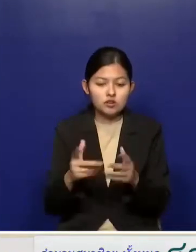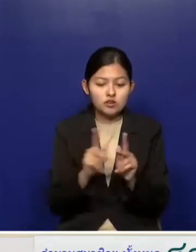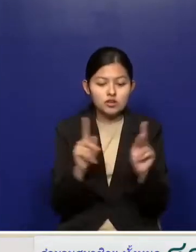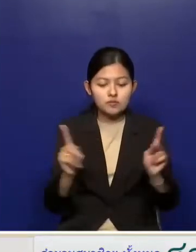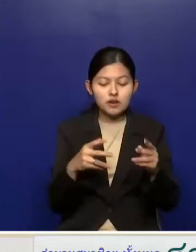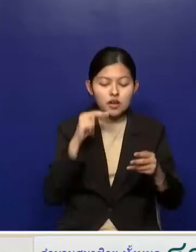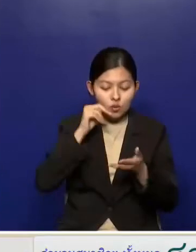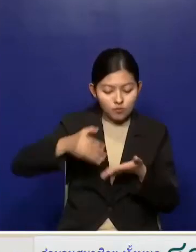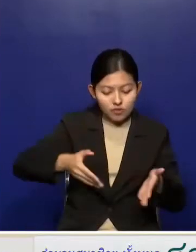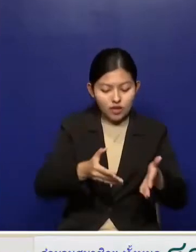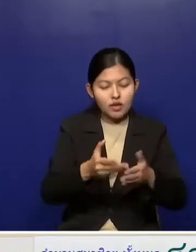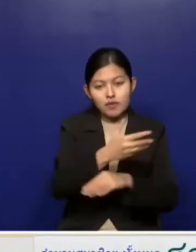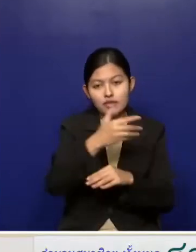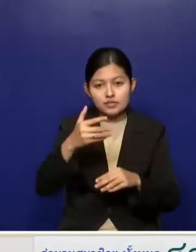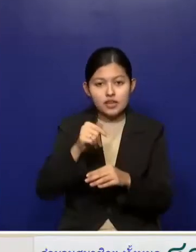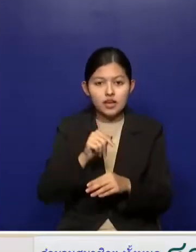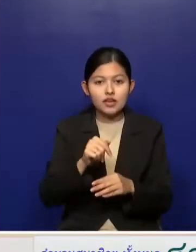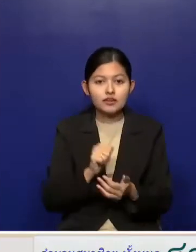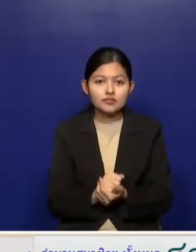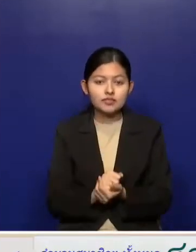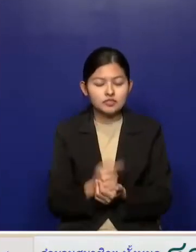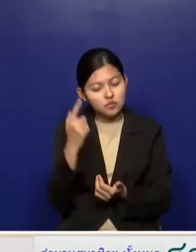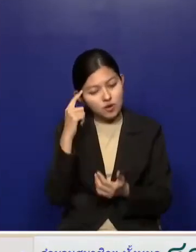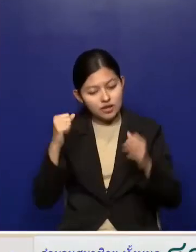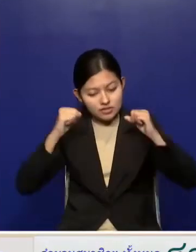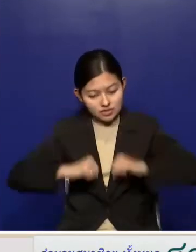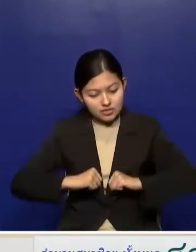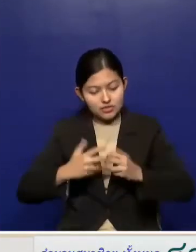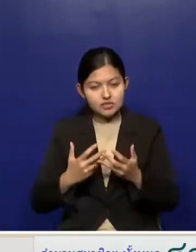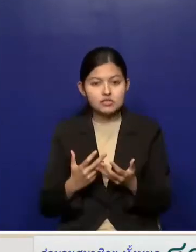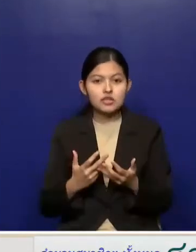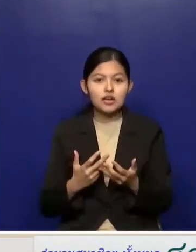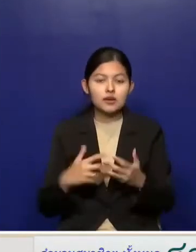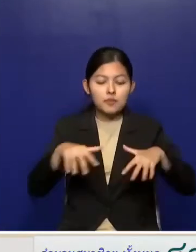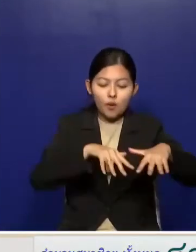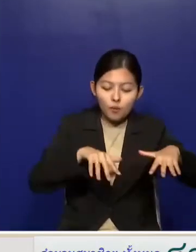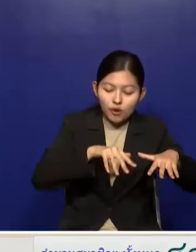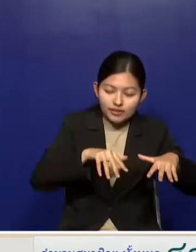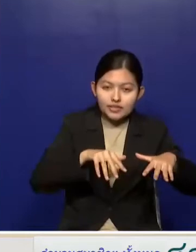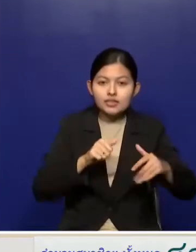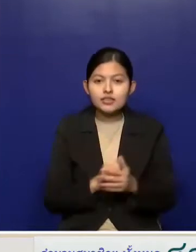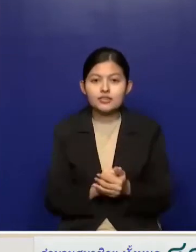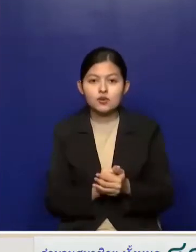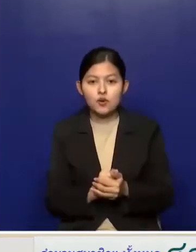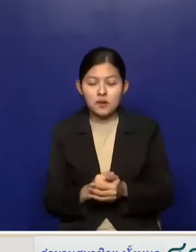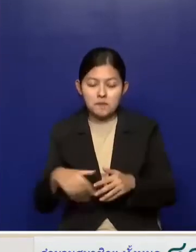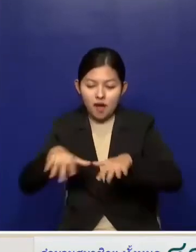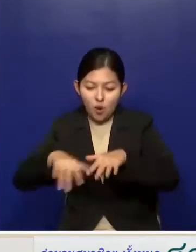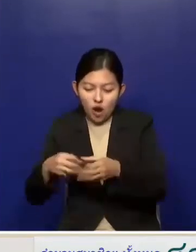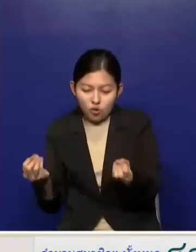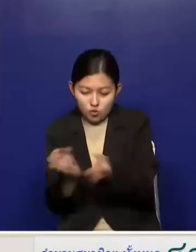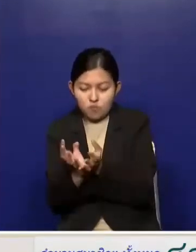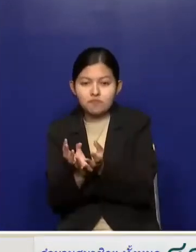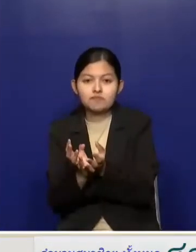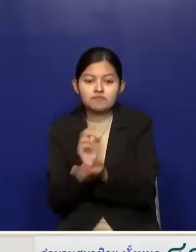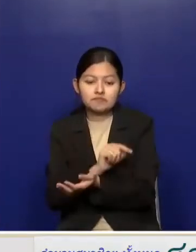แห่งชาติในการที่จะ Make Decision หรอวาการตดสินใจทั้งในภาวะปกติ และโยเฉพาะอยยงใภาวะวิกริตซึ